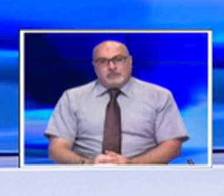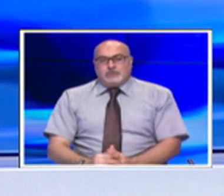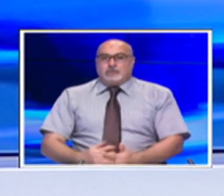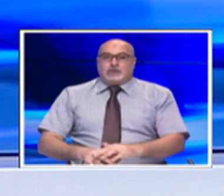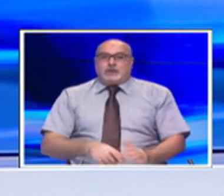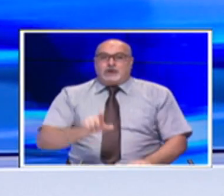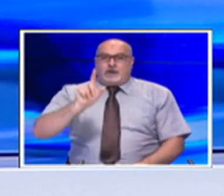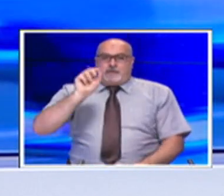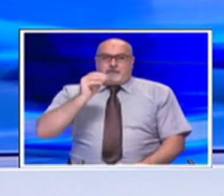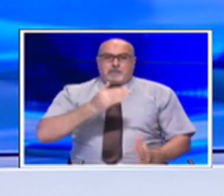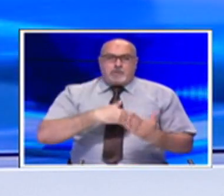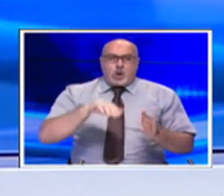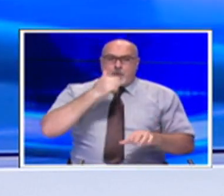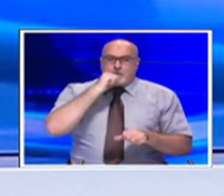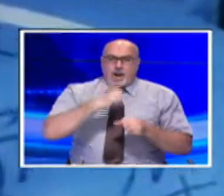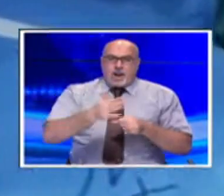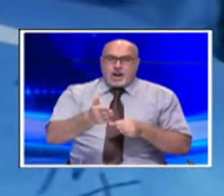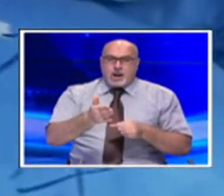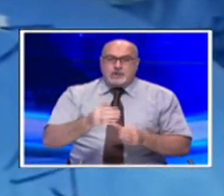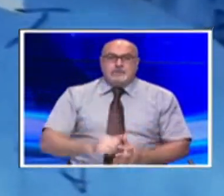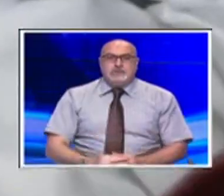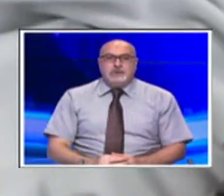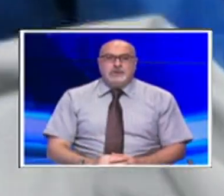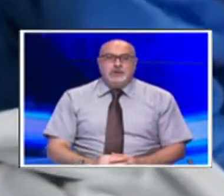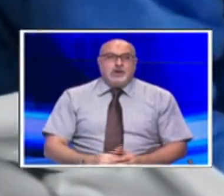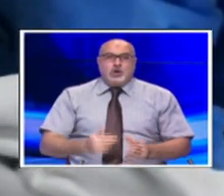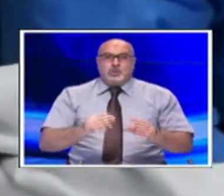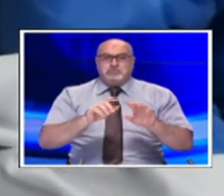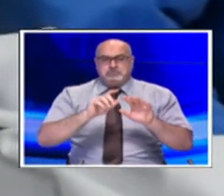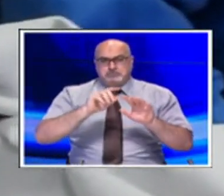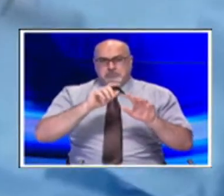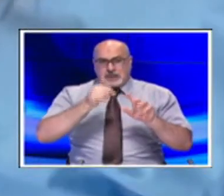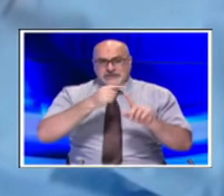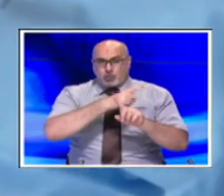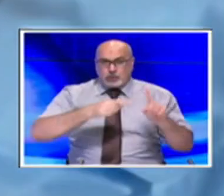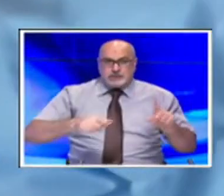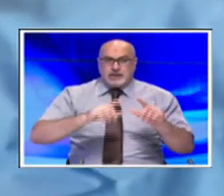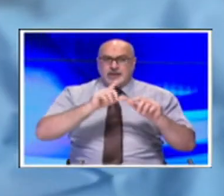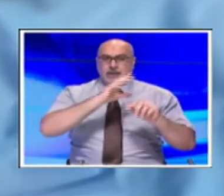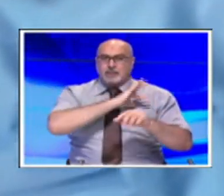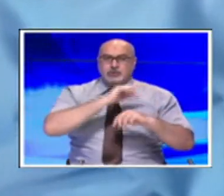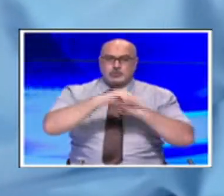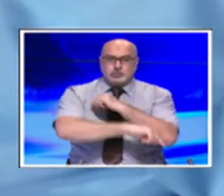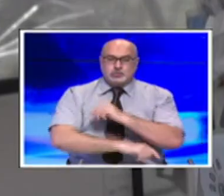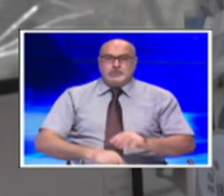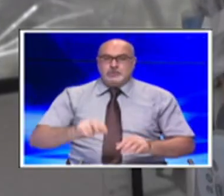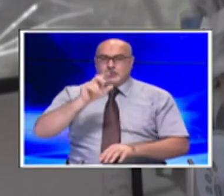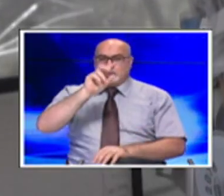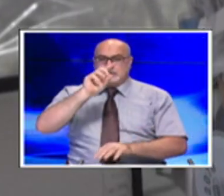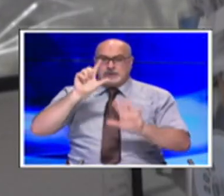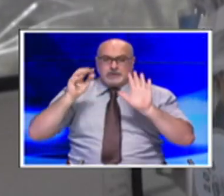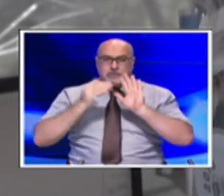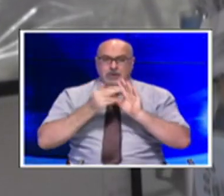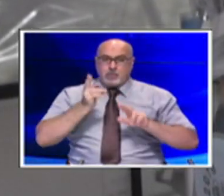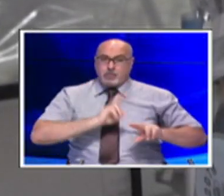أزيد من 20 مليون مصاب نصفهم في القارة الأمريكية ونحو 737 ألف حالة